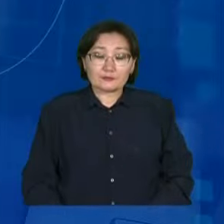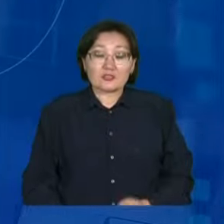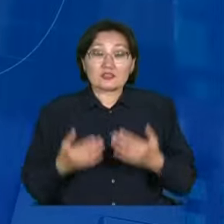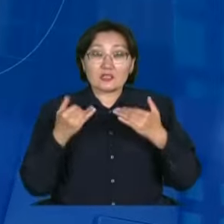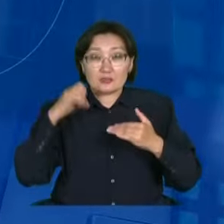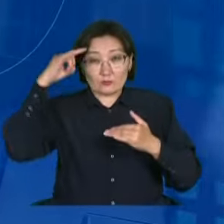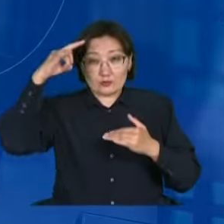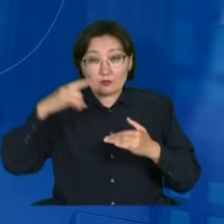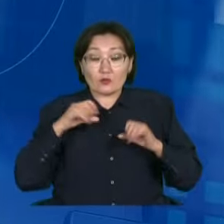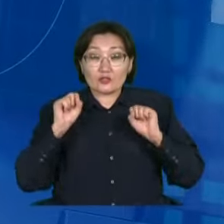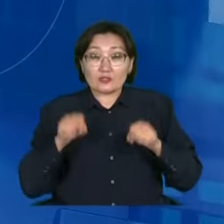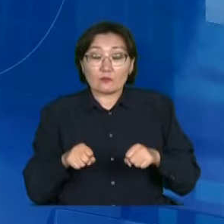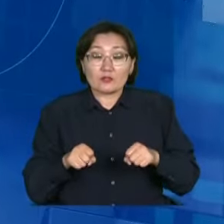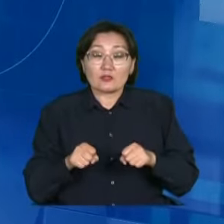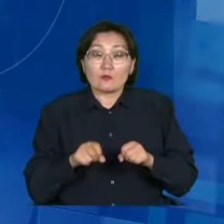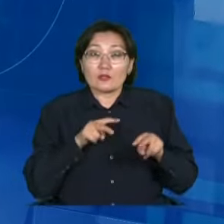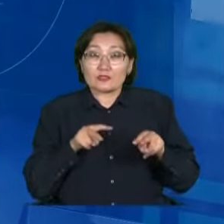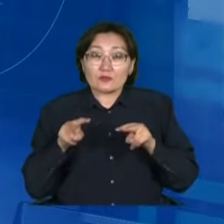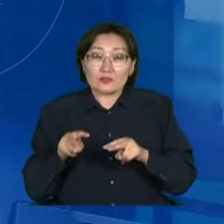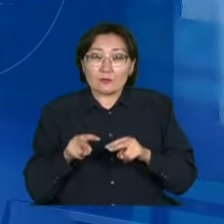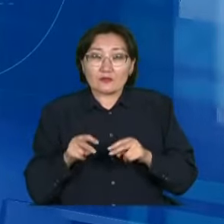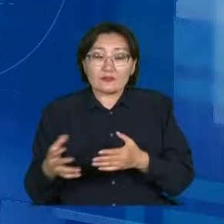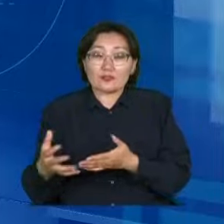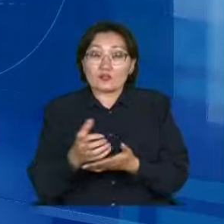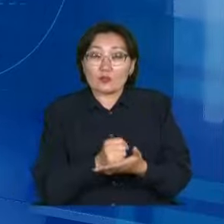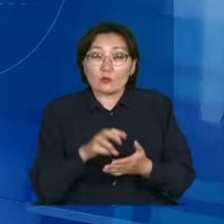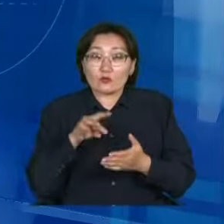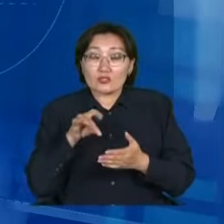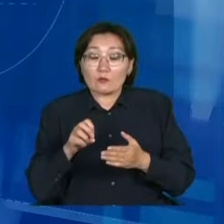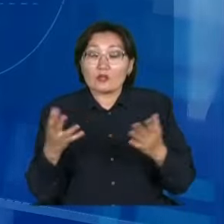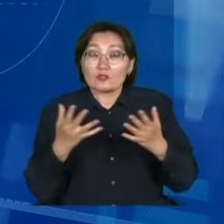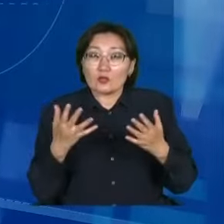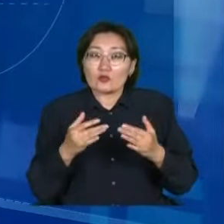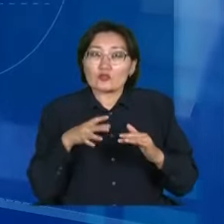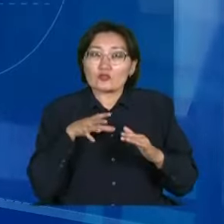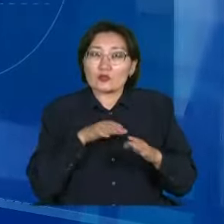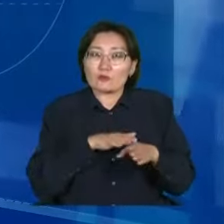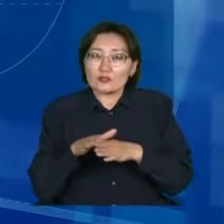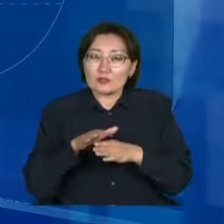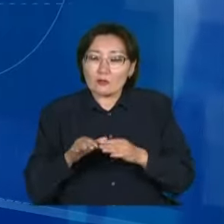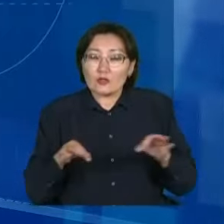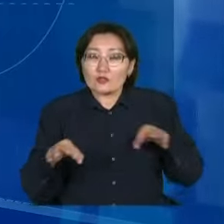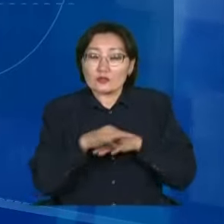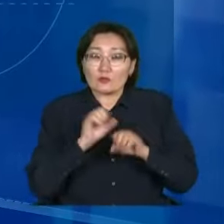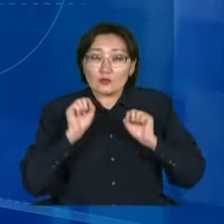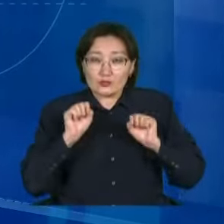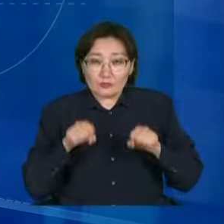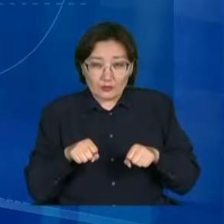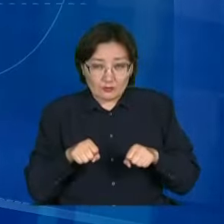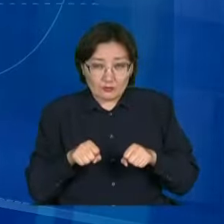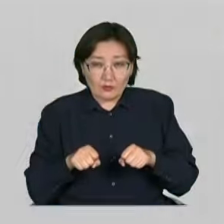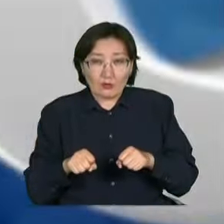Отныне казахстанцы смогут следить за вывозимыми отходами. На что еще рассчитан проект? И способен ли мусор стать доходным